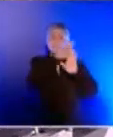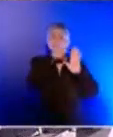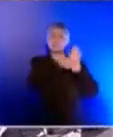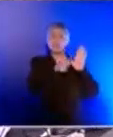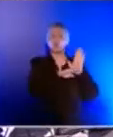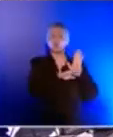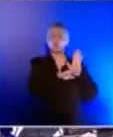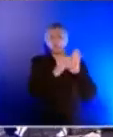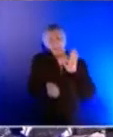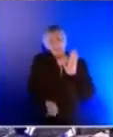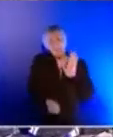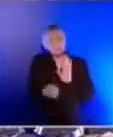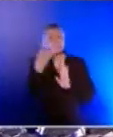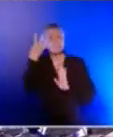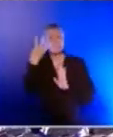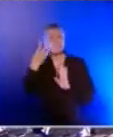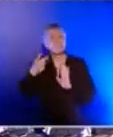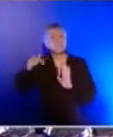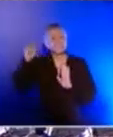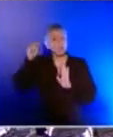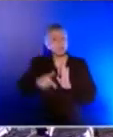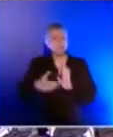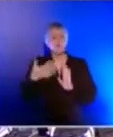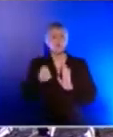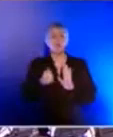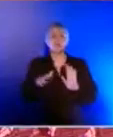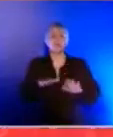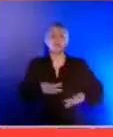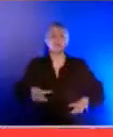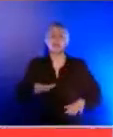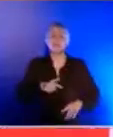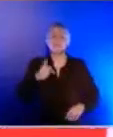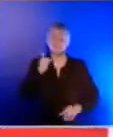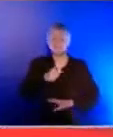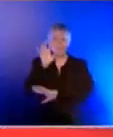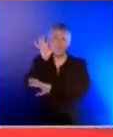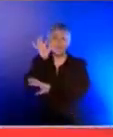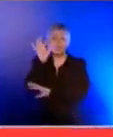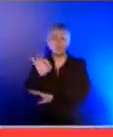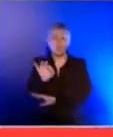βάση συγκεκριμένων προγραμματικών στόχων, αλλά και αξιών.